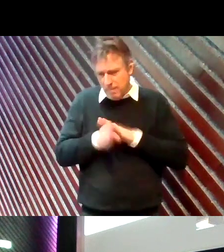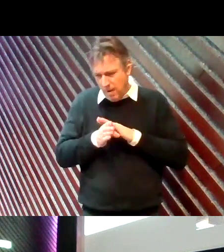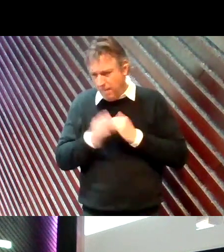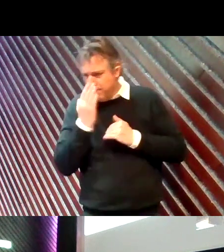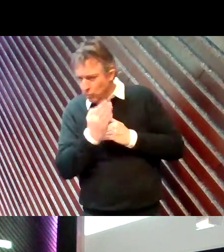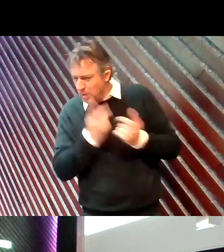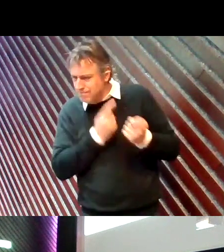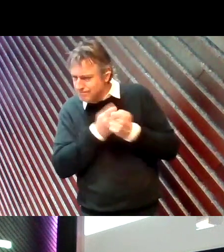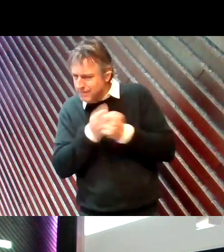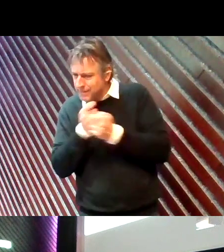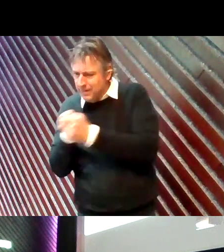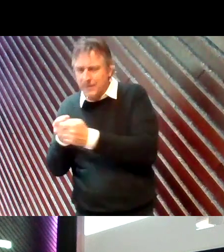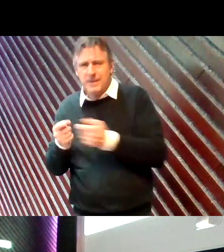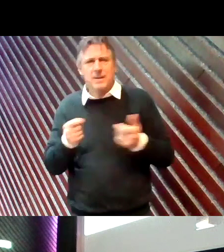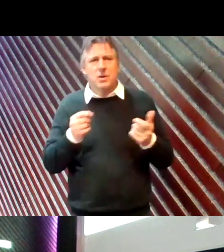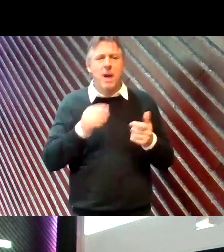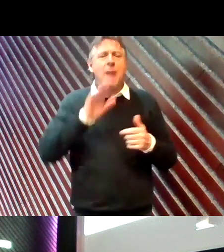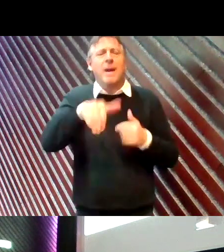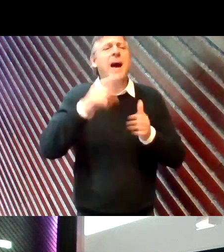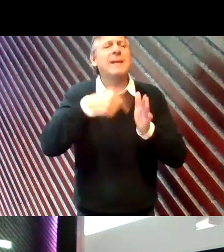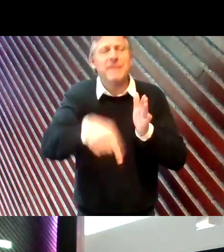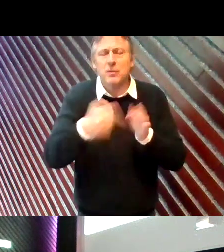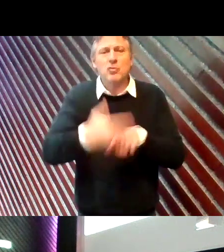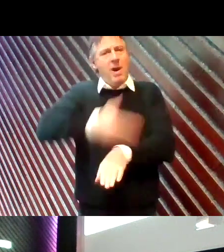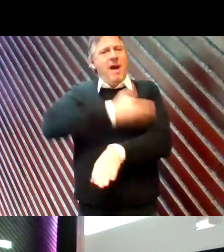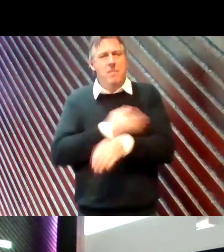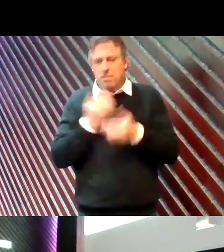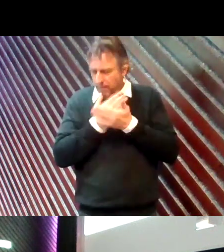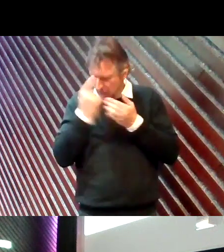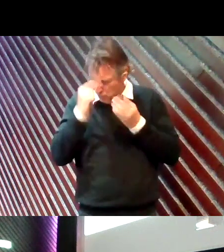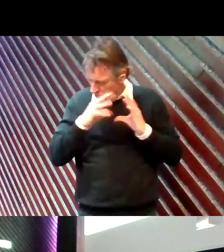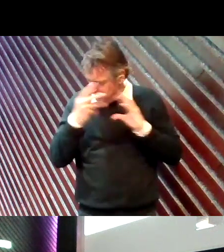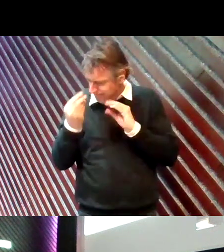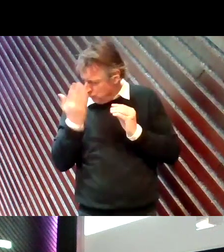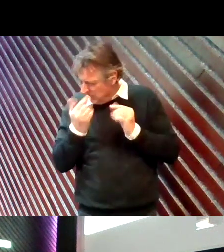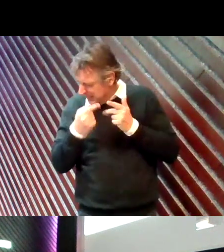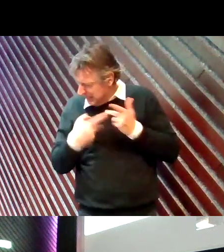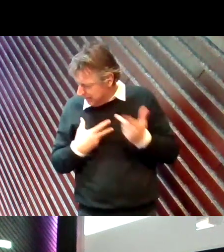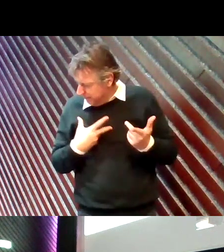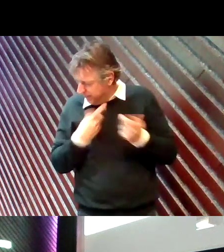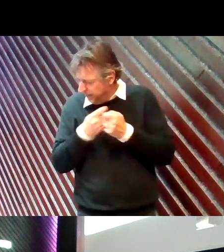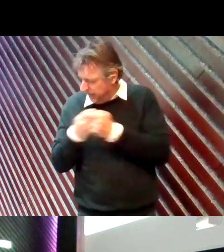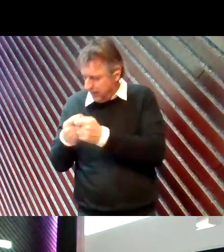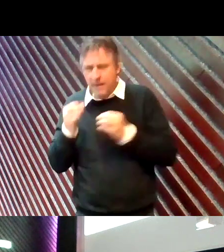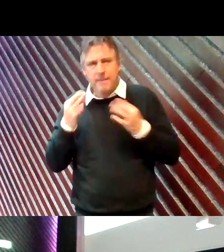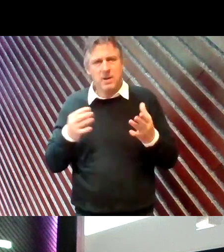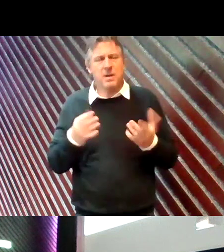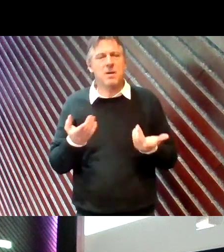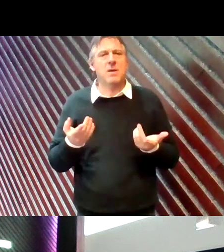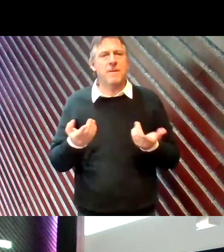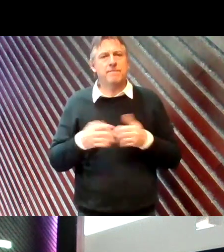et pas ensuite en rectification donc pourquoi l'open data ça nous parle juste un mot quand même sur